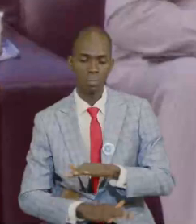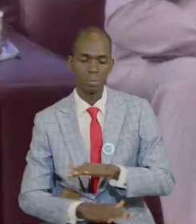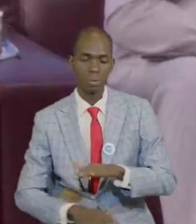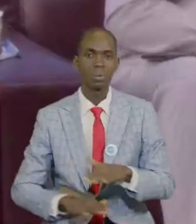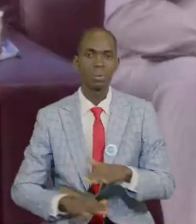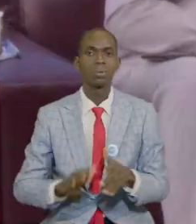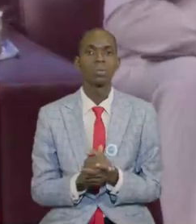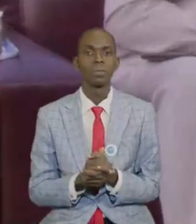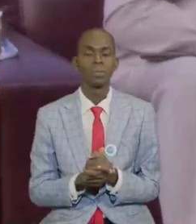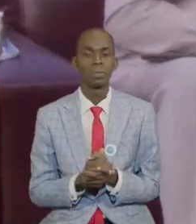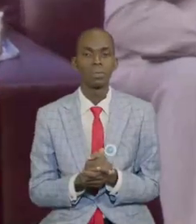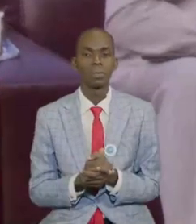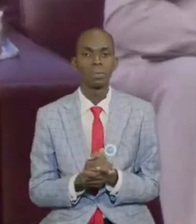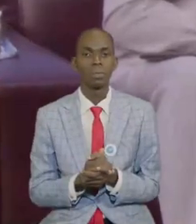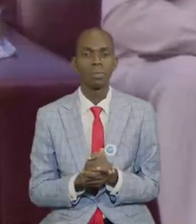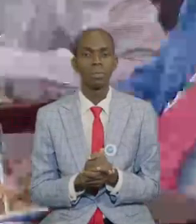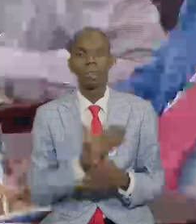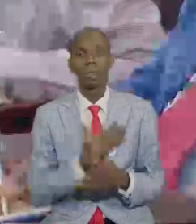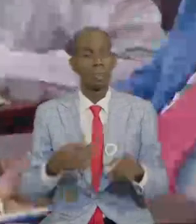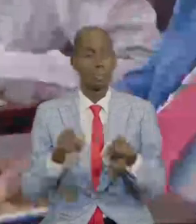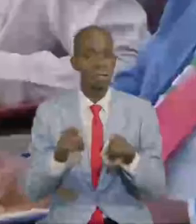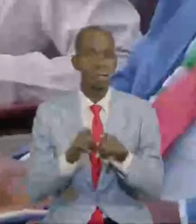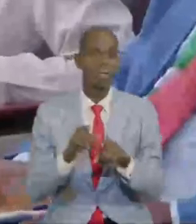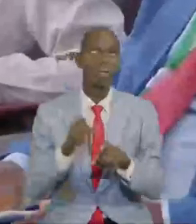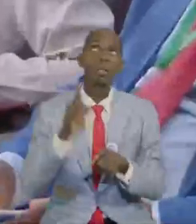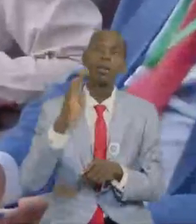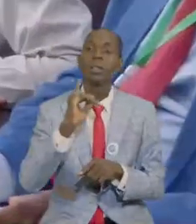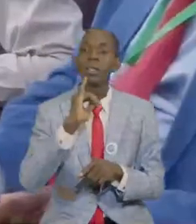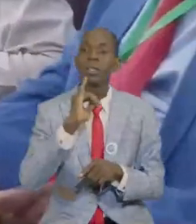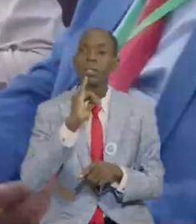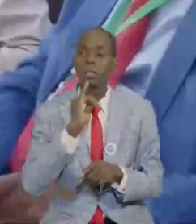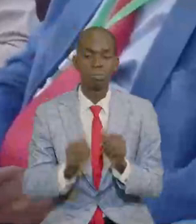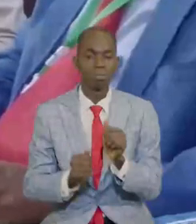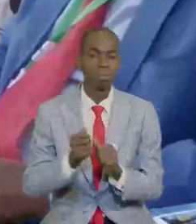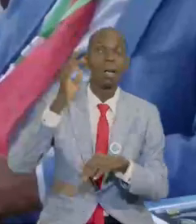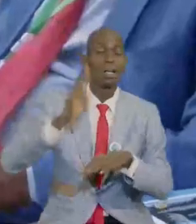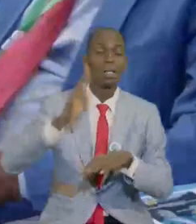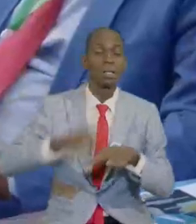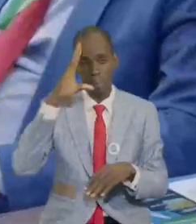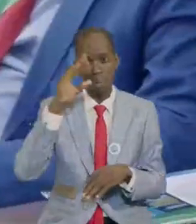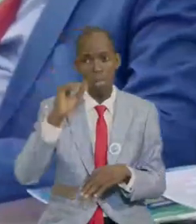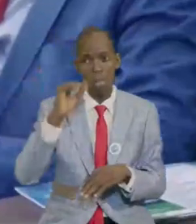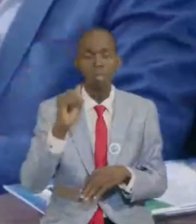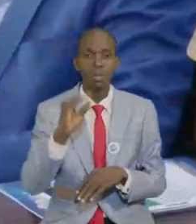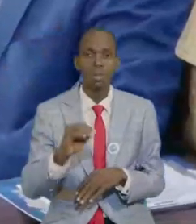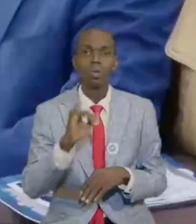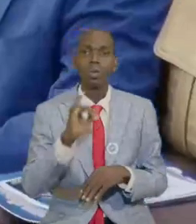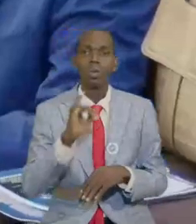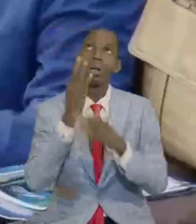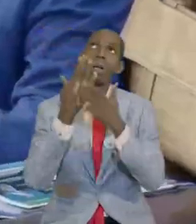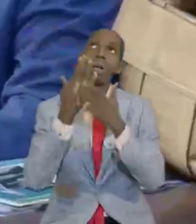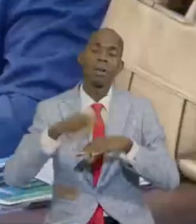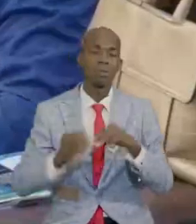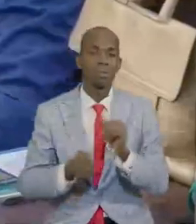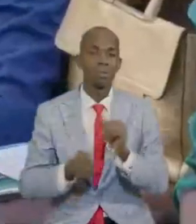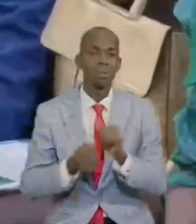est la puissance d'en bas. And as God is higher than man, so heaven is higher than earth.